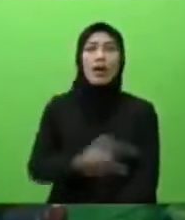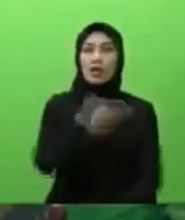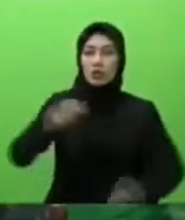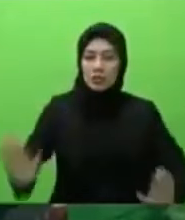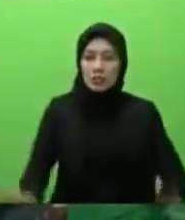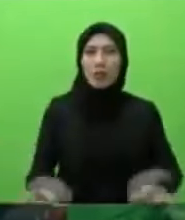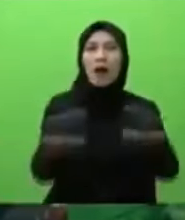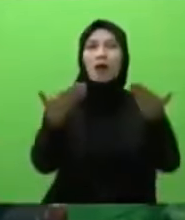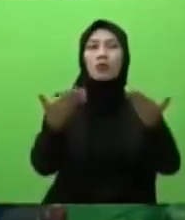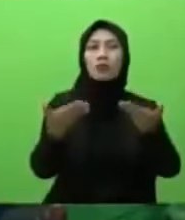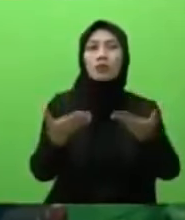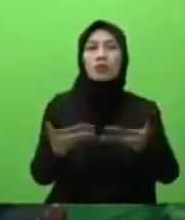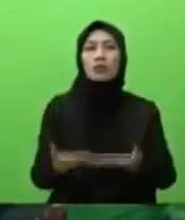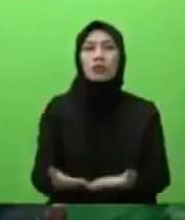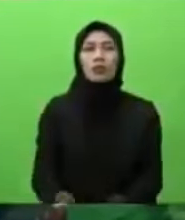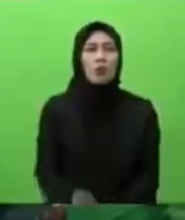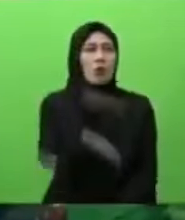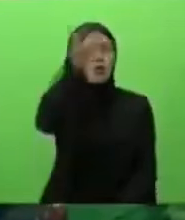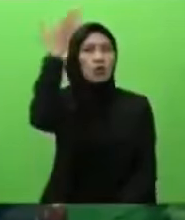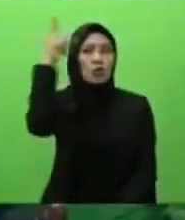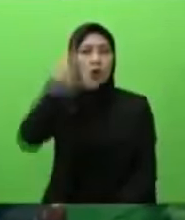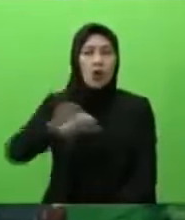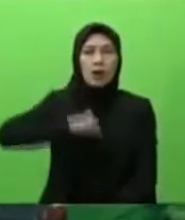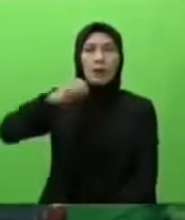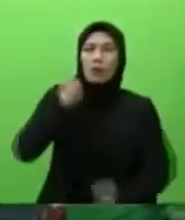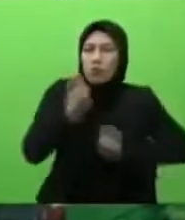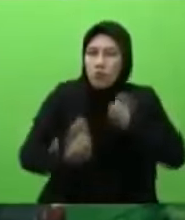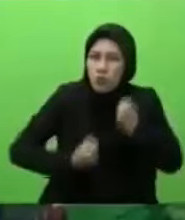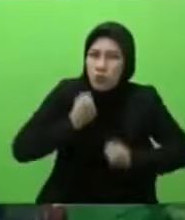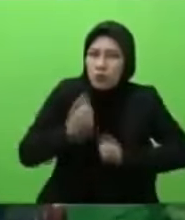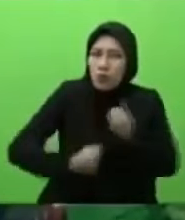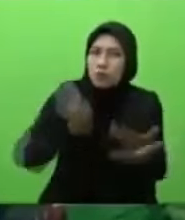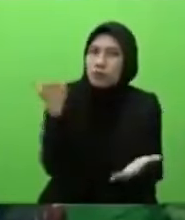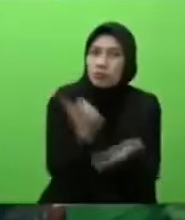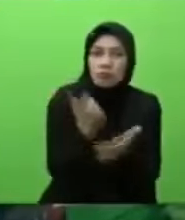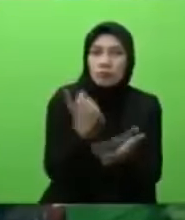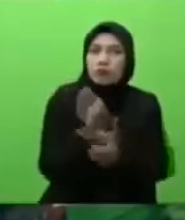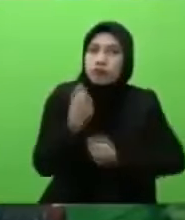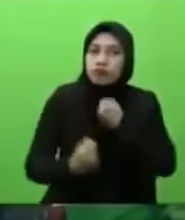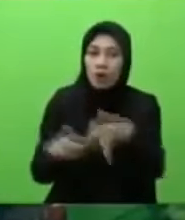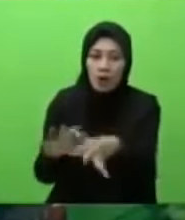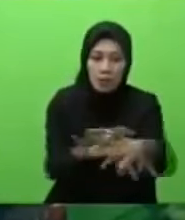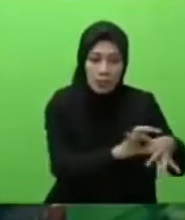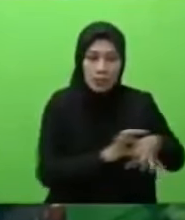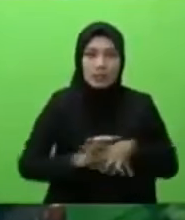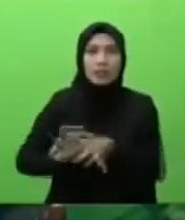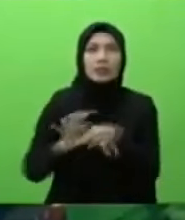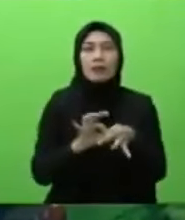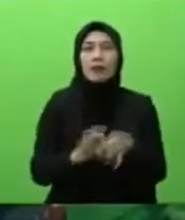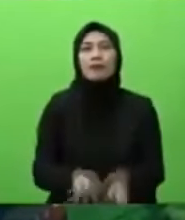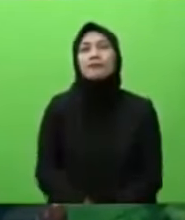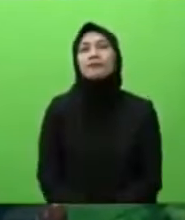disertai dengan perjuangan yang sungguh-sungguh kebersamaan dari semua